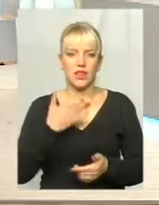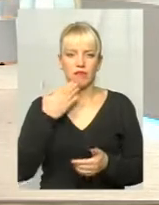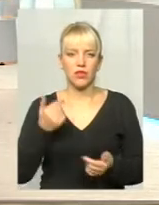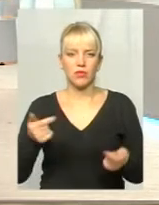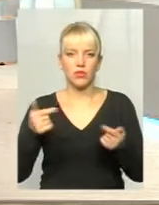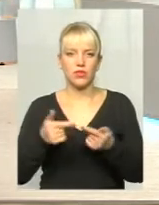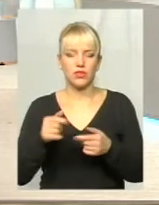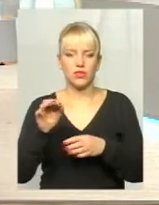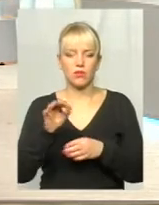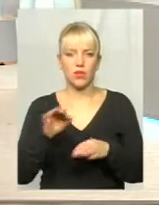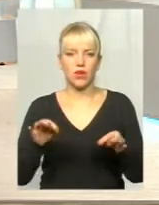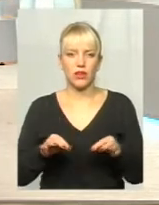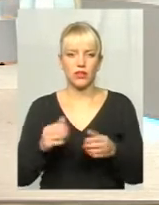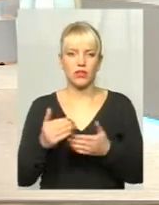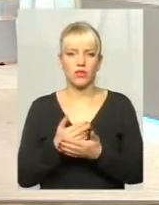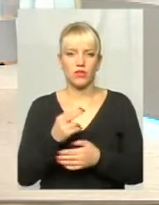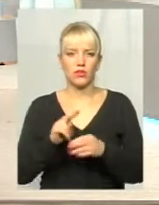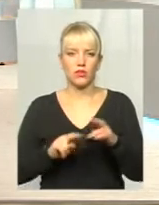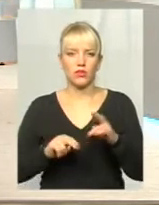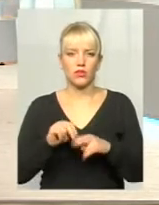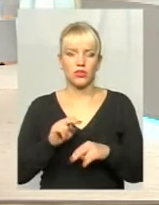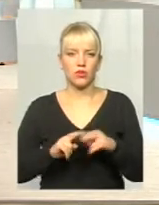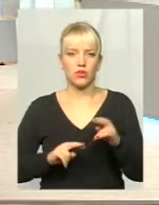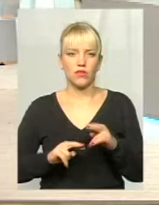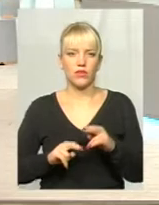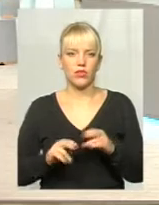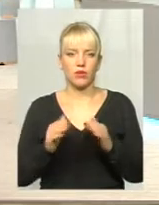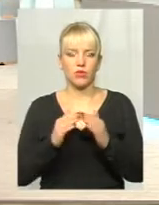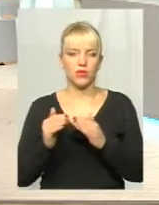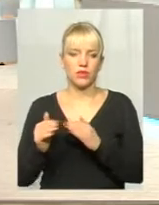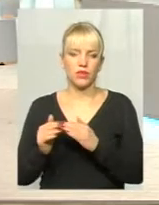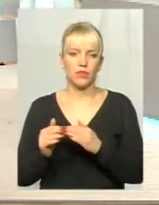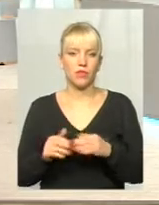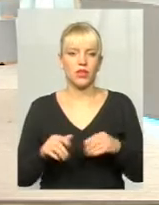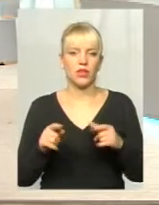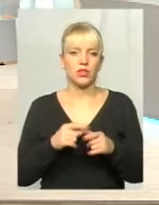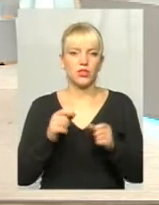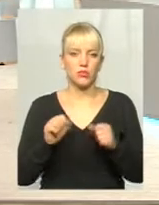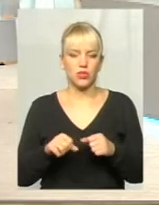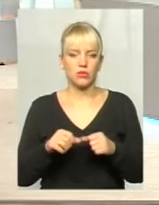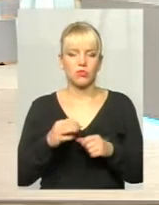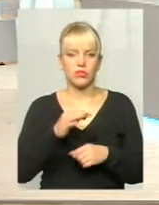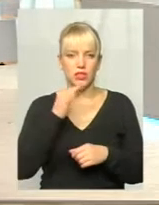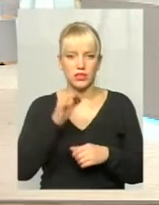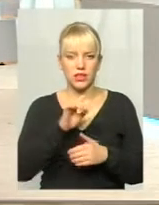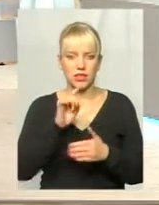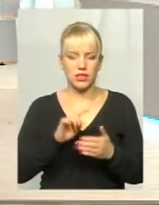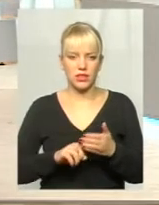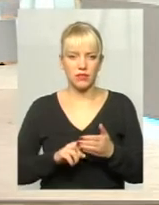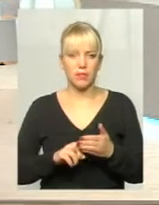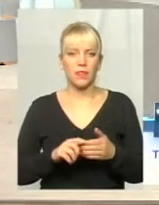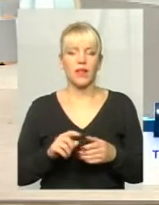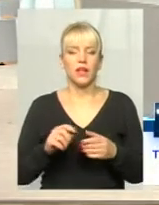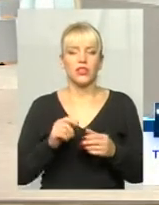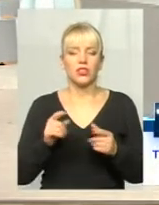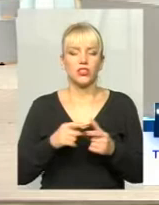невідповідність проєкту новозбудованих будівель. Тобто, чи можемо ми сказати, чи правильно вас розумію, що забудовник